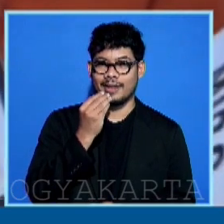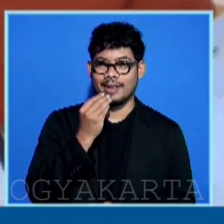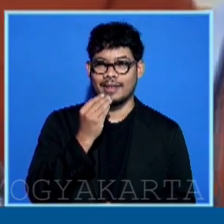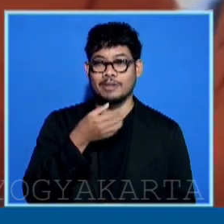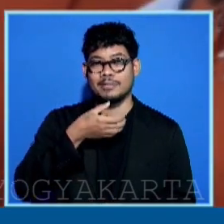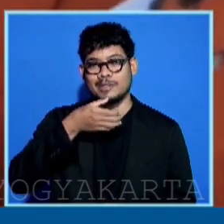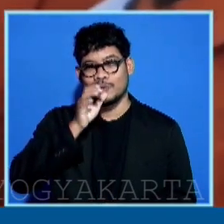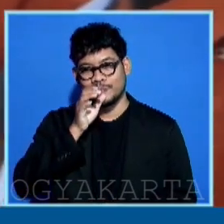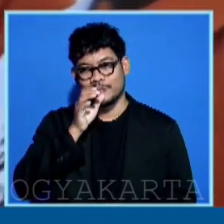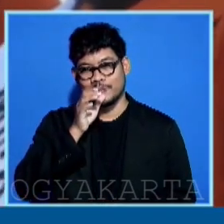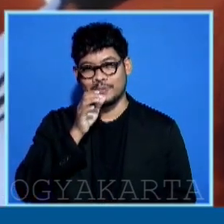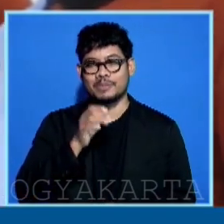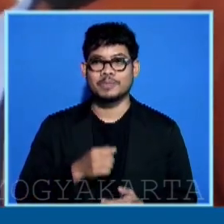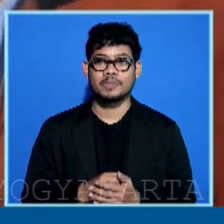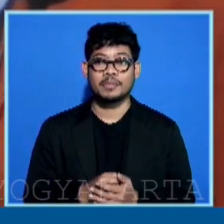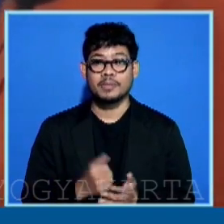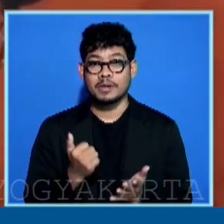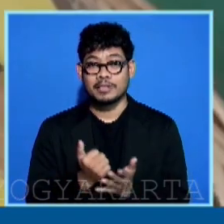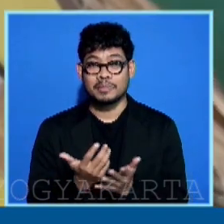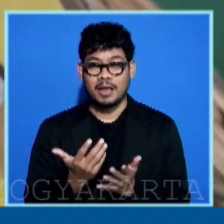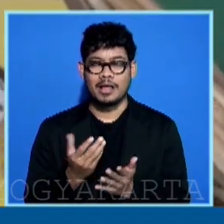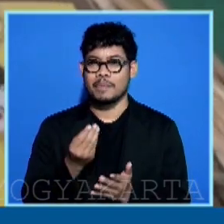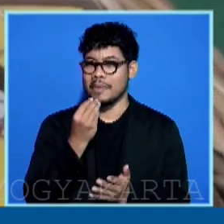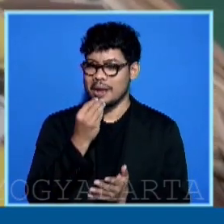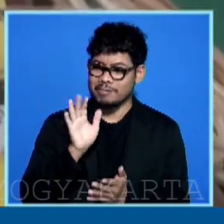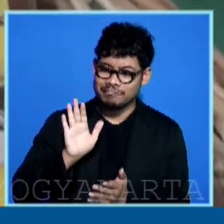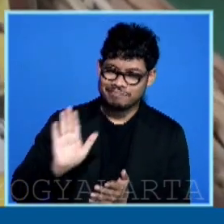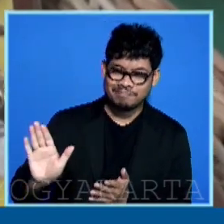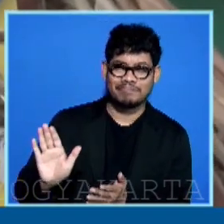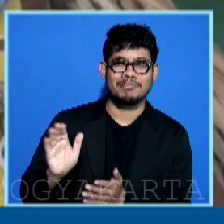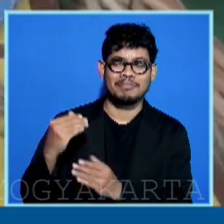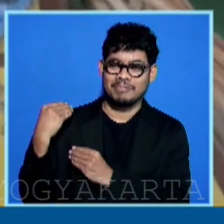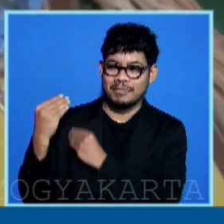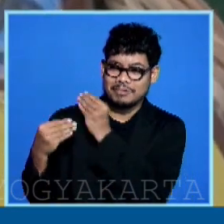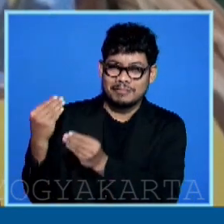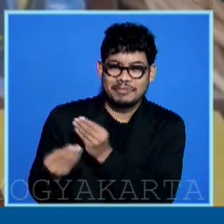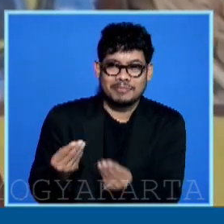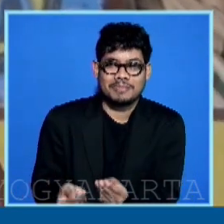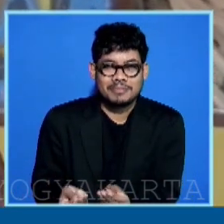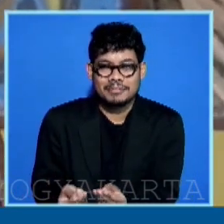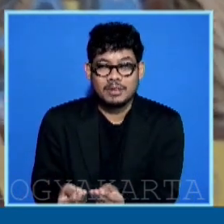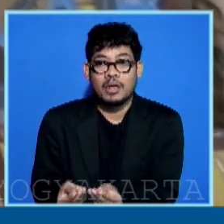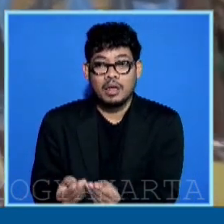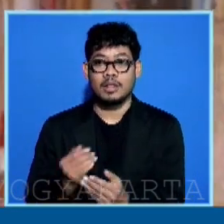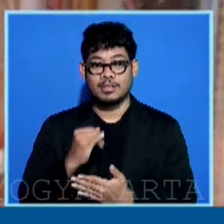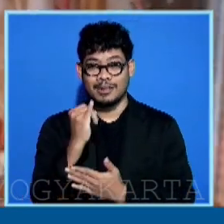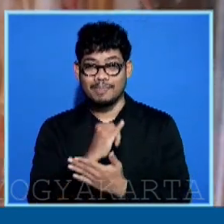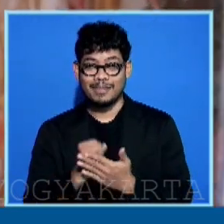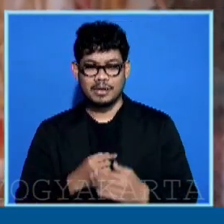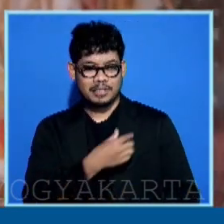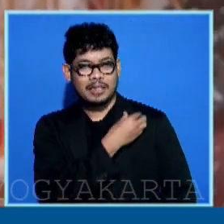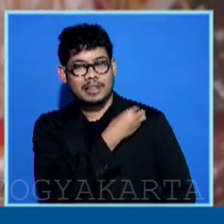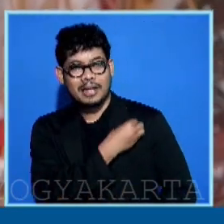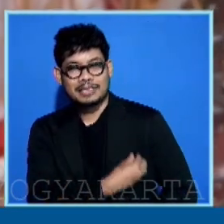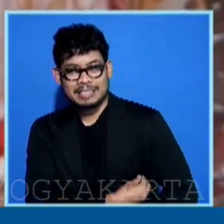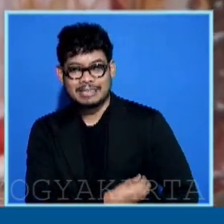sriping pisang, lan produk kerajinan sanes kados to kerajinan empring, ekoprint, lantas. Kepala Dinas Koperasi